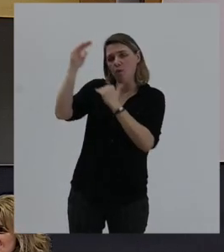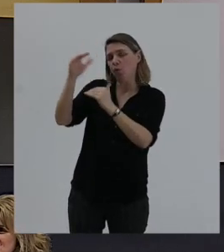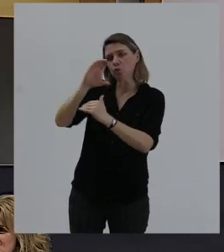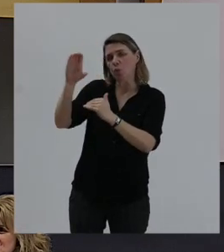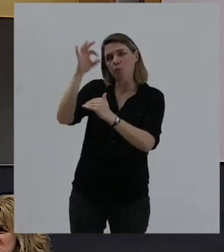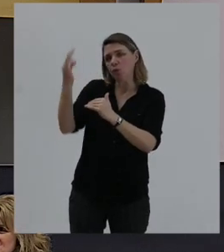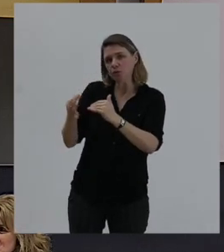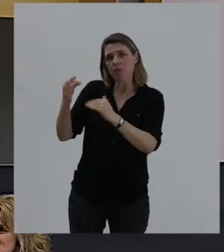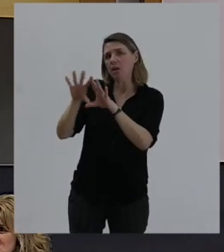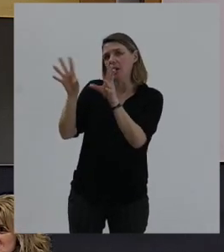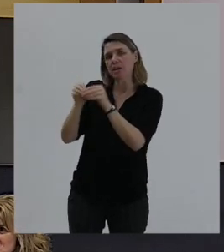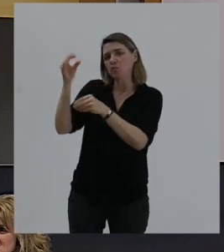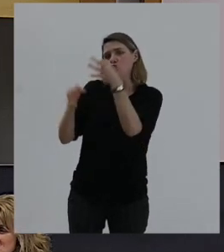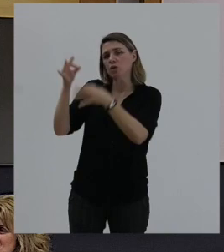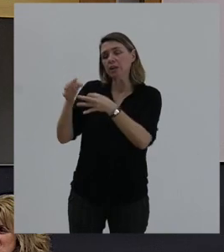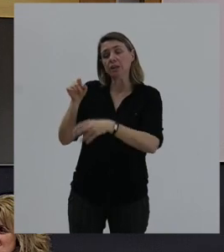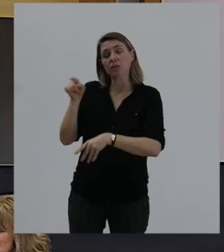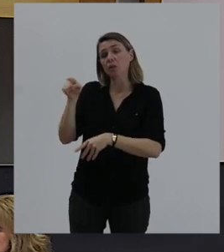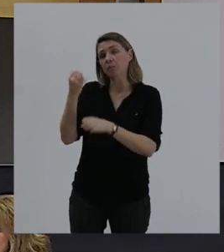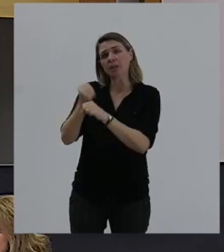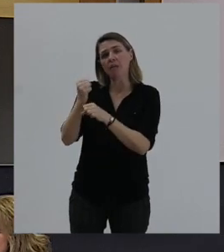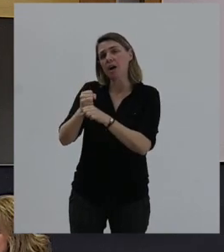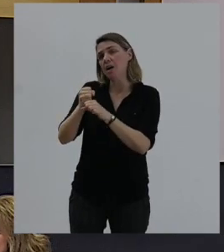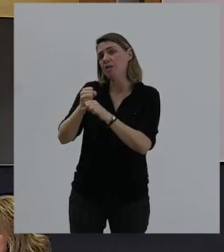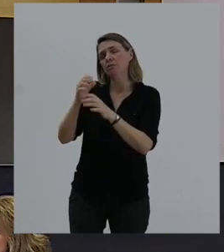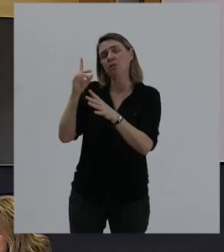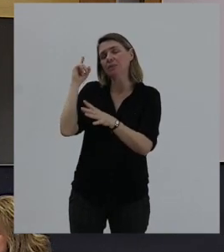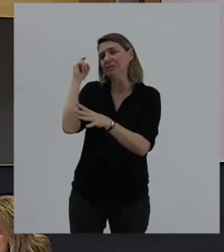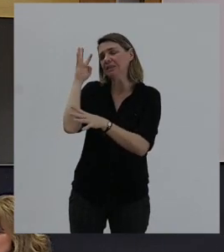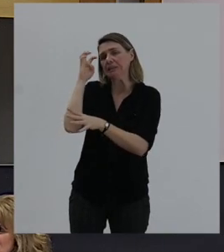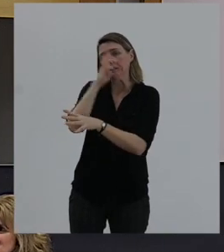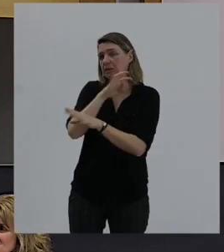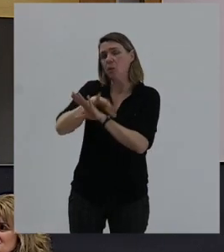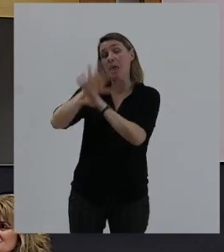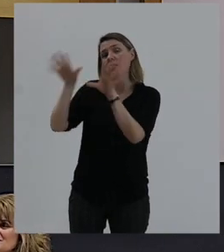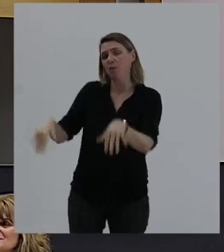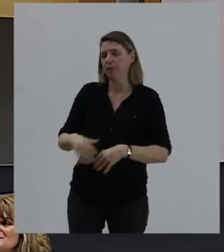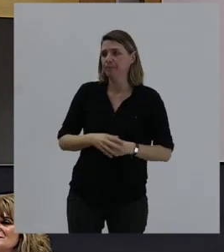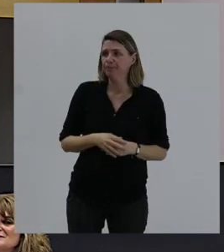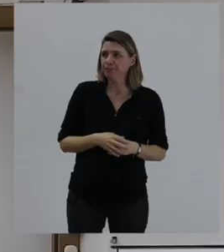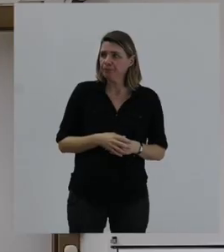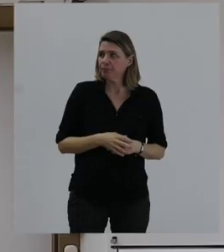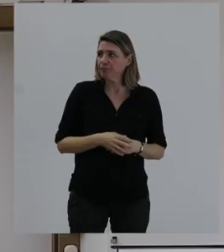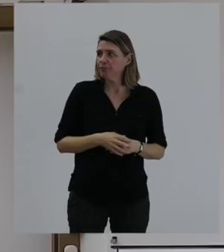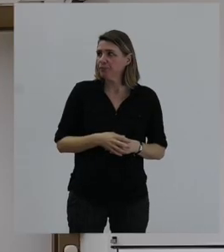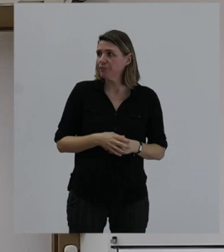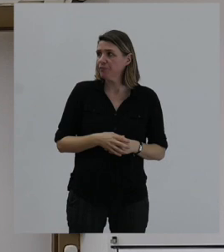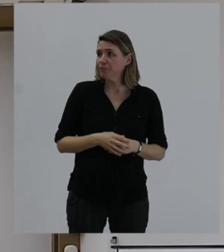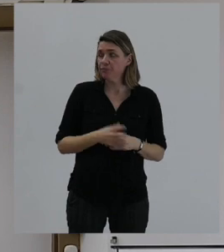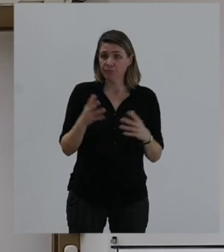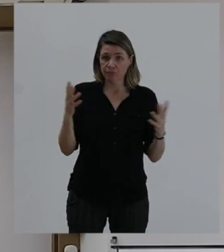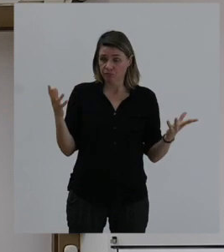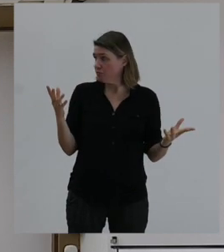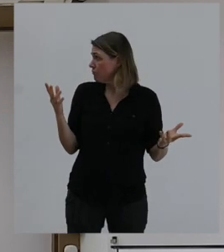cellule juridique qui fait un énorme travail difficile. Merci. Est-ce que vous souhaitiez